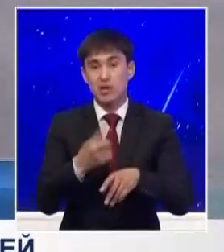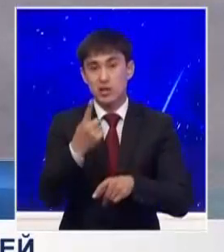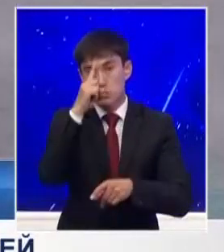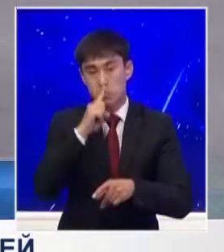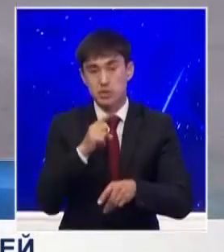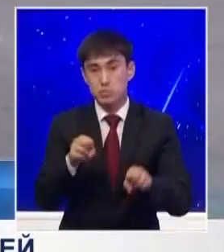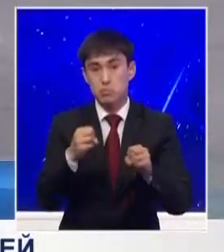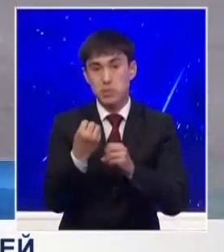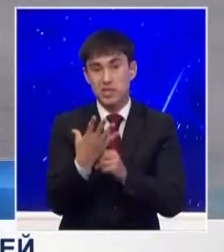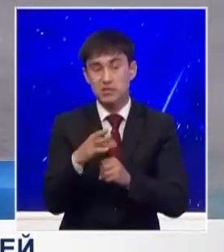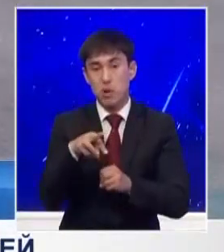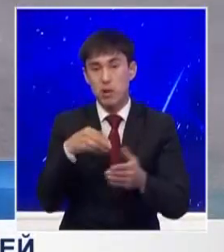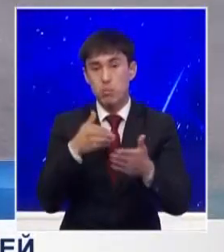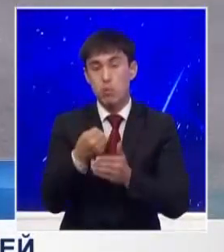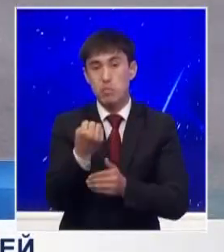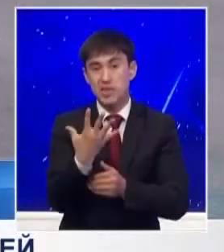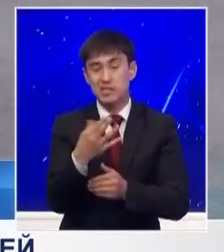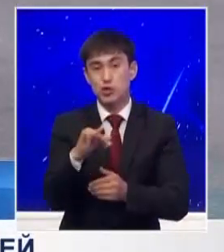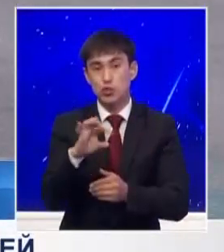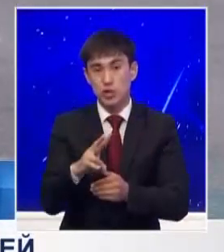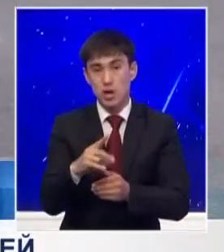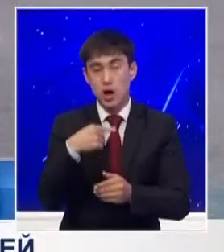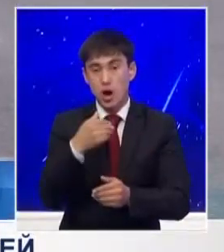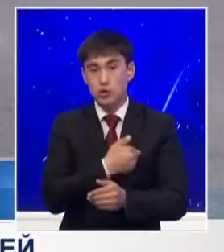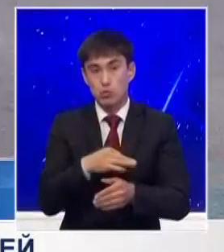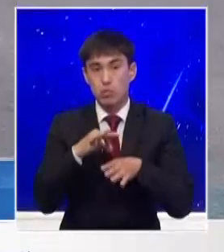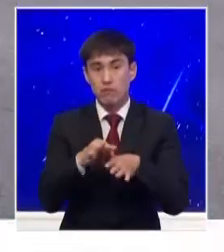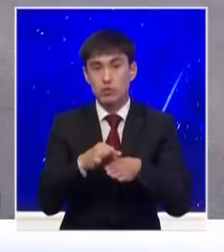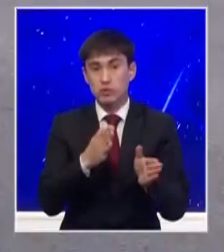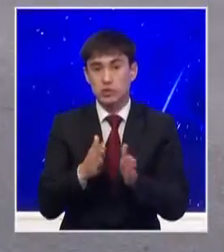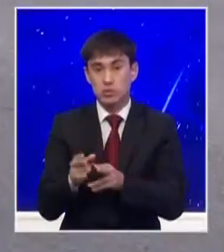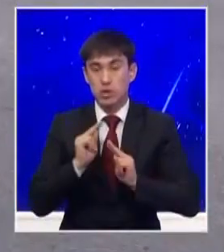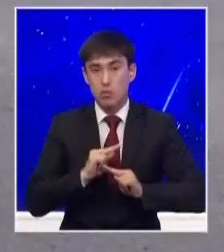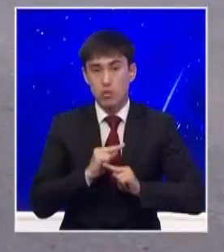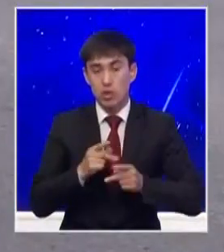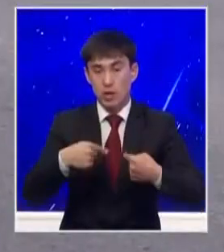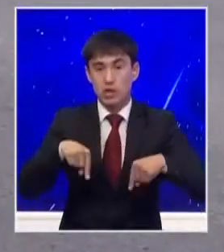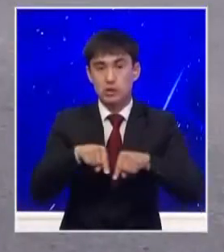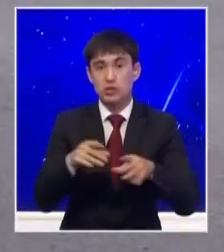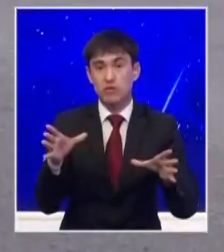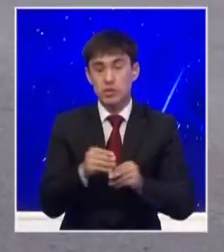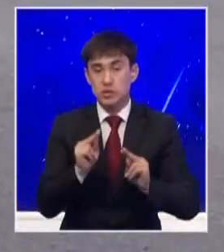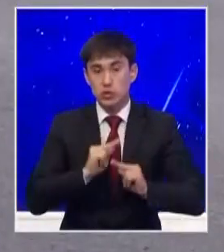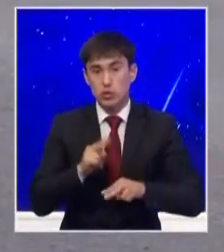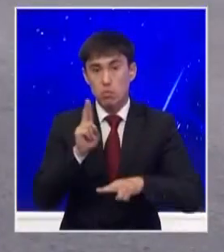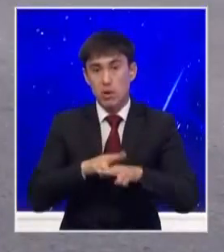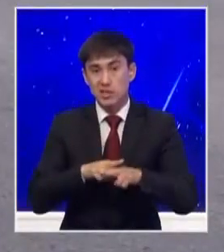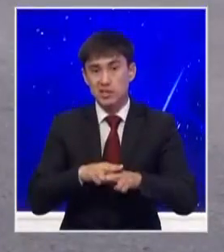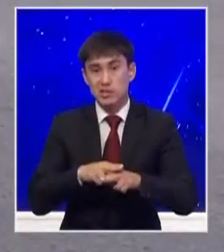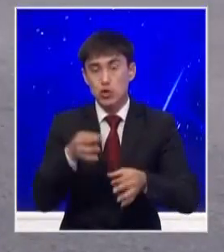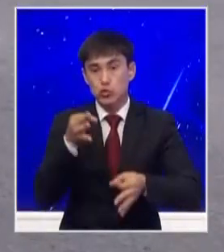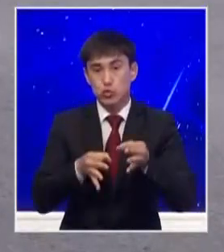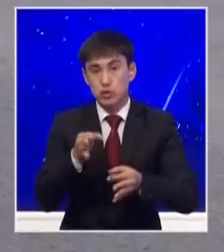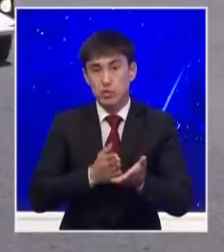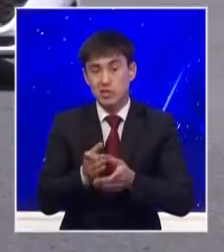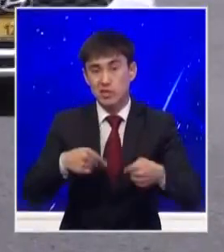месяц, с 15 мая по 15 июня. Хочу заметить, нами проводится системная работа. Мы организуем совместные с сотрудниками полиции и